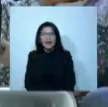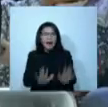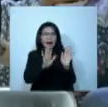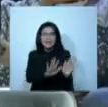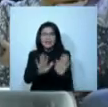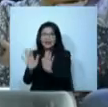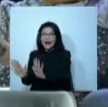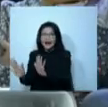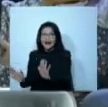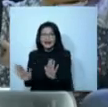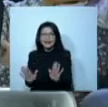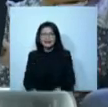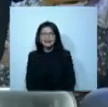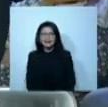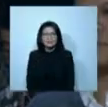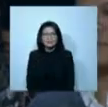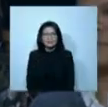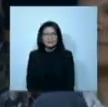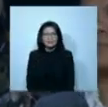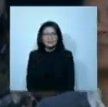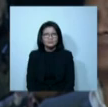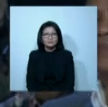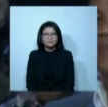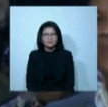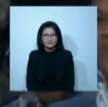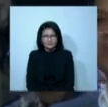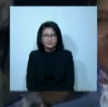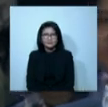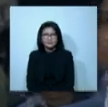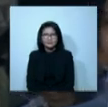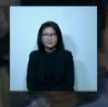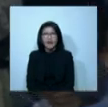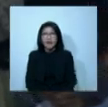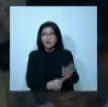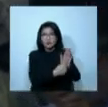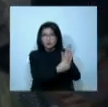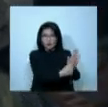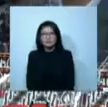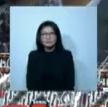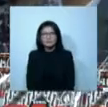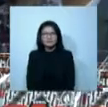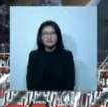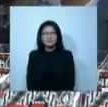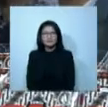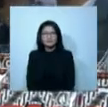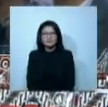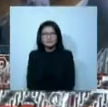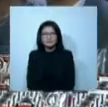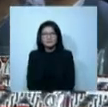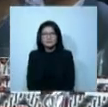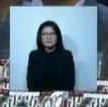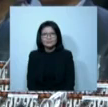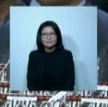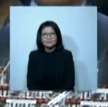Prabowo ini adalah sosok yang tidak pernah menyerang selalu menjaga kerukunan dan e kedamaian dalam perdebatan-perdebatan Begitu pun dengan Pak